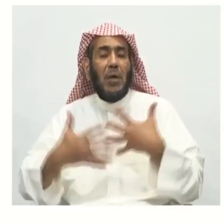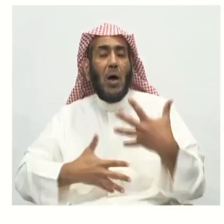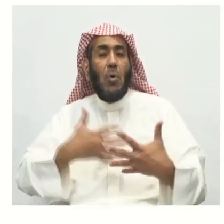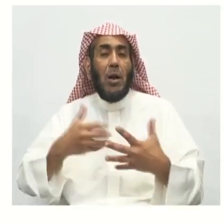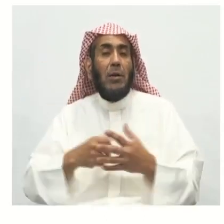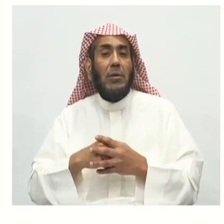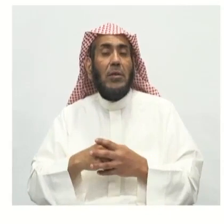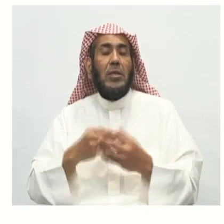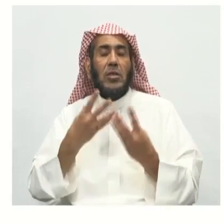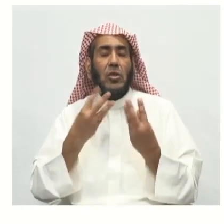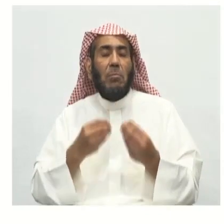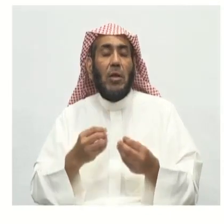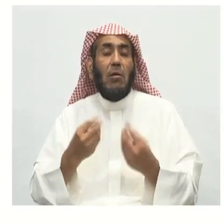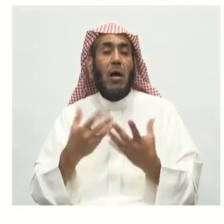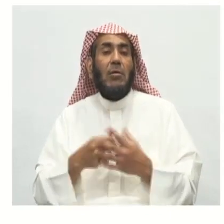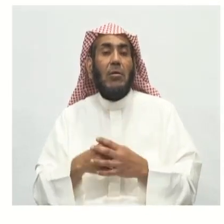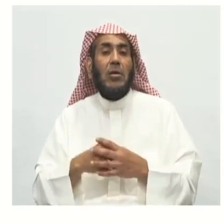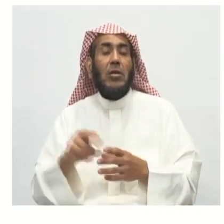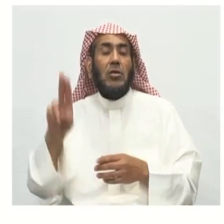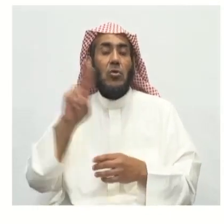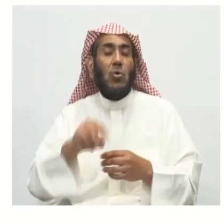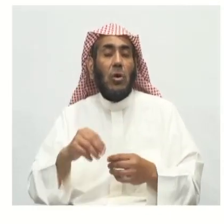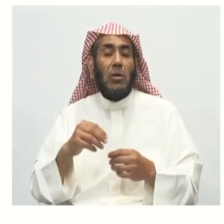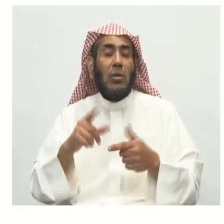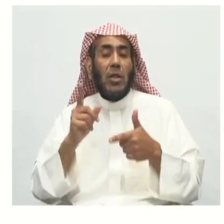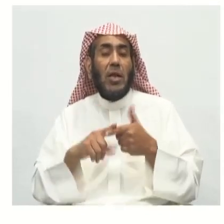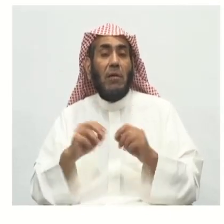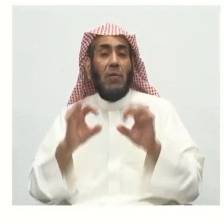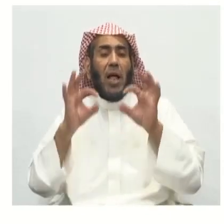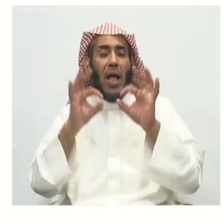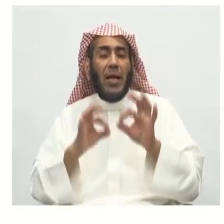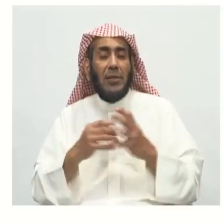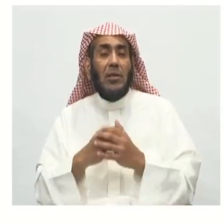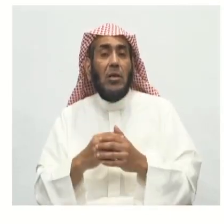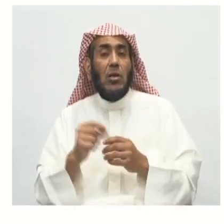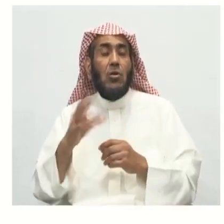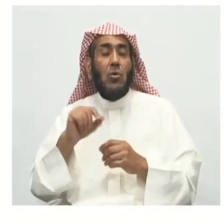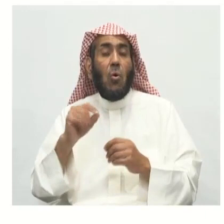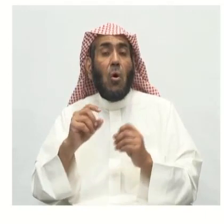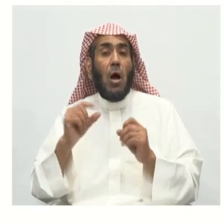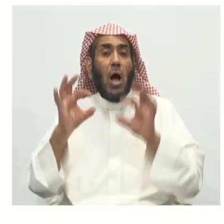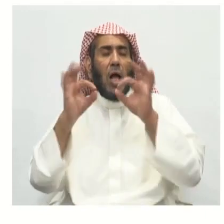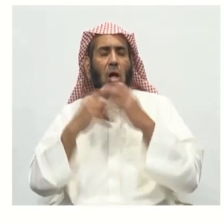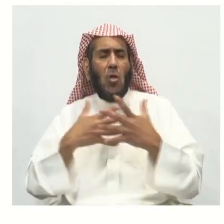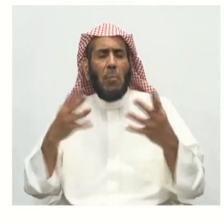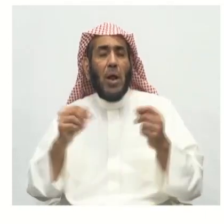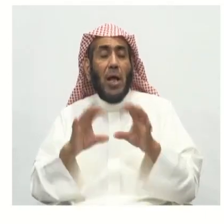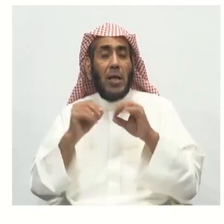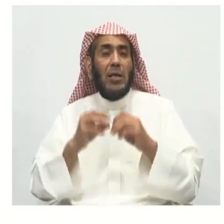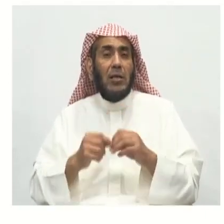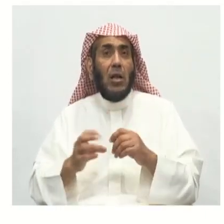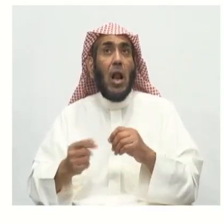نصبا جميل رائع السؤال الثاني في الايات ذكر ايه عظيمه من ايات الله